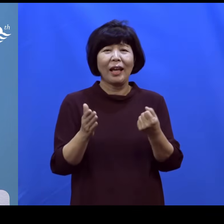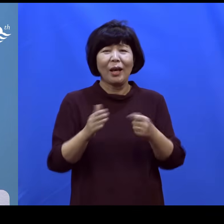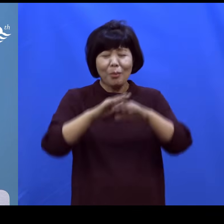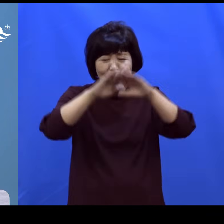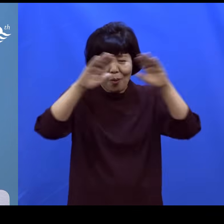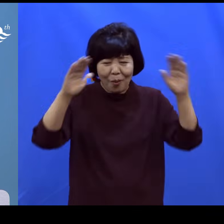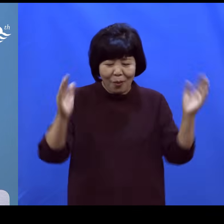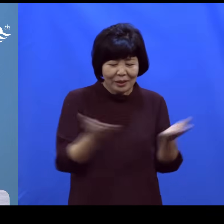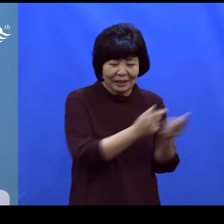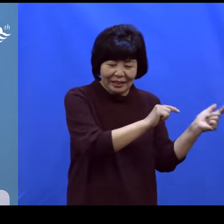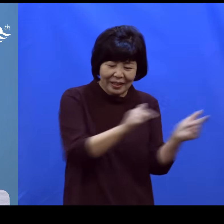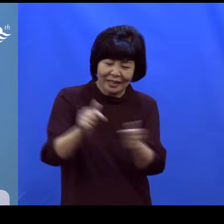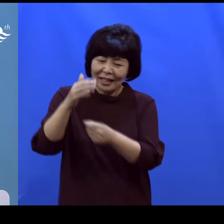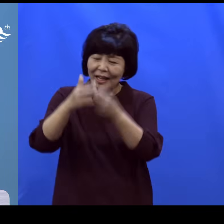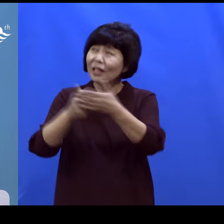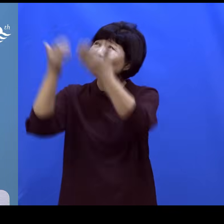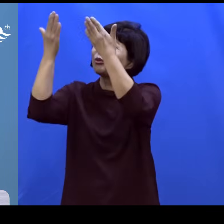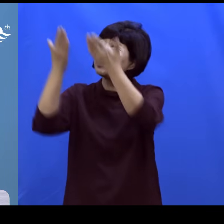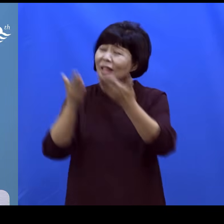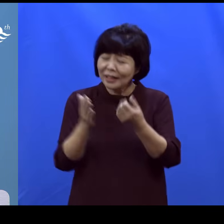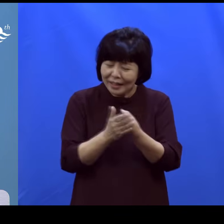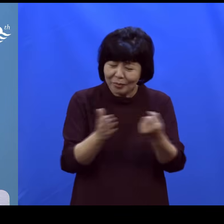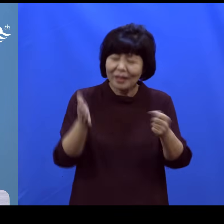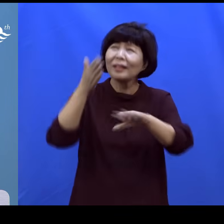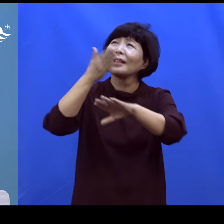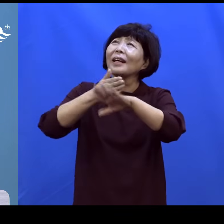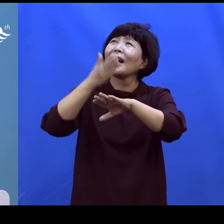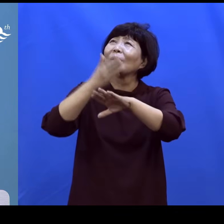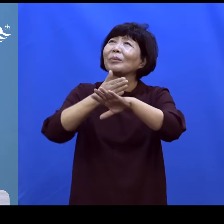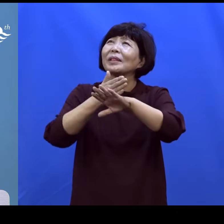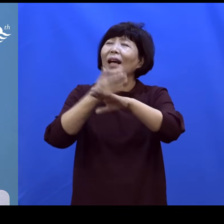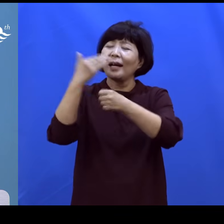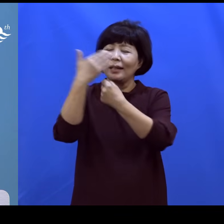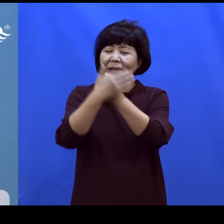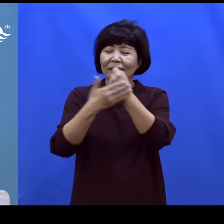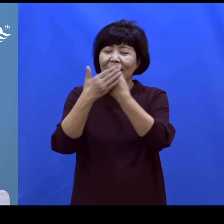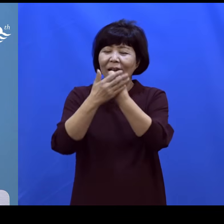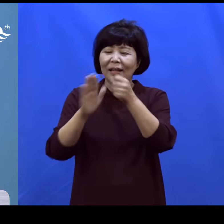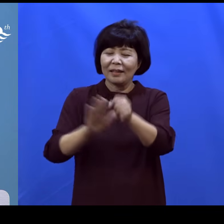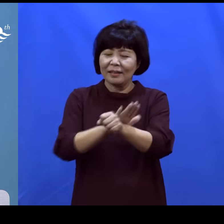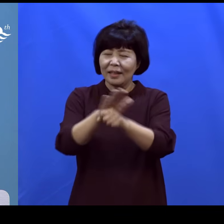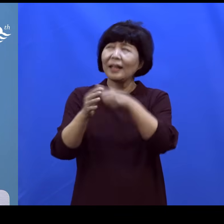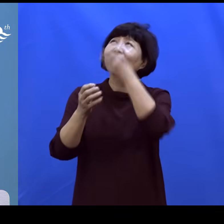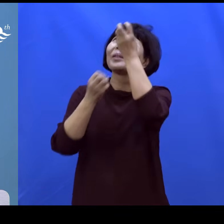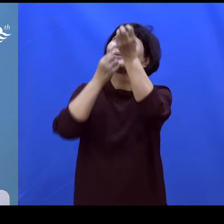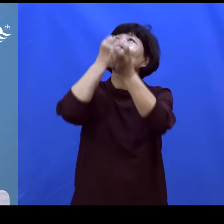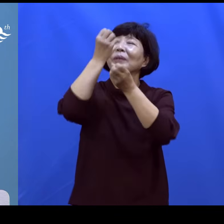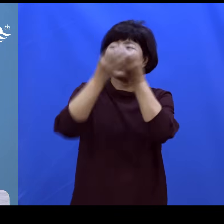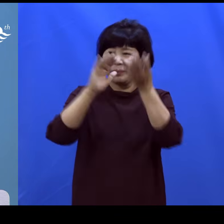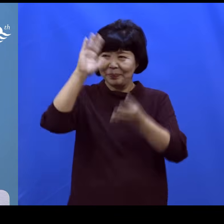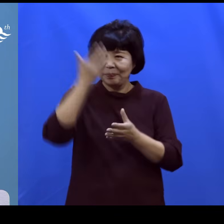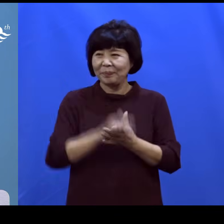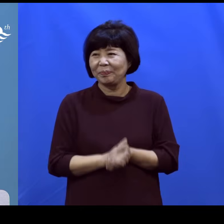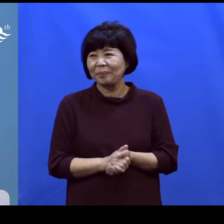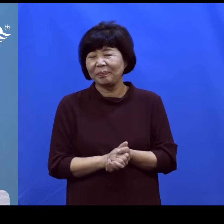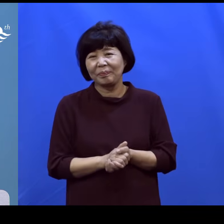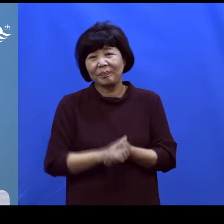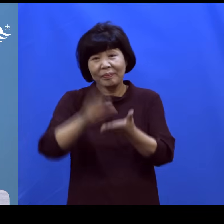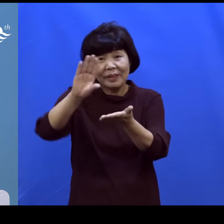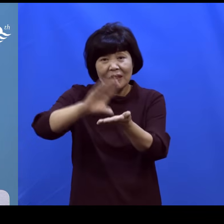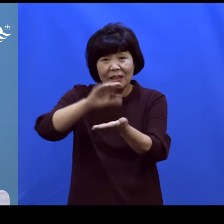게 하나님으로부터 온 것입니다. 그분이 없으면 내가 존재할 수 없는 거잖아요. 그리스도를 드러내는 게